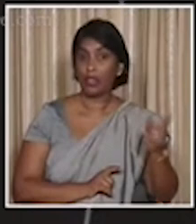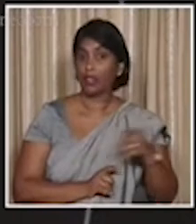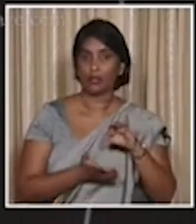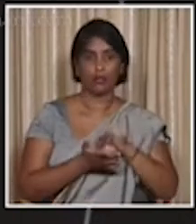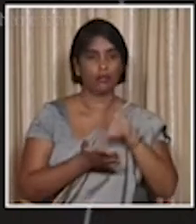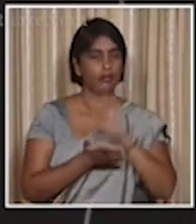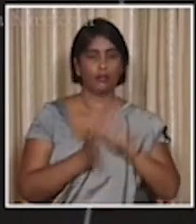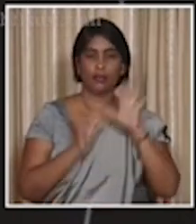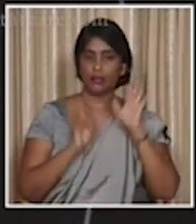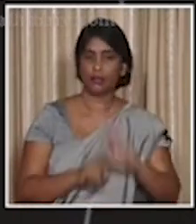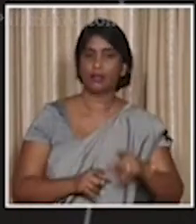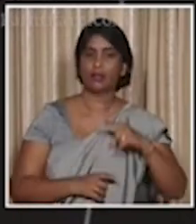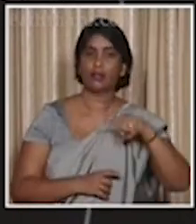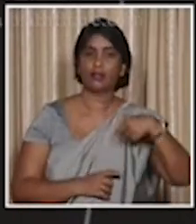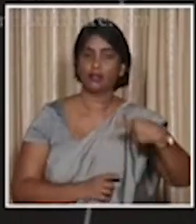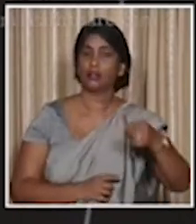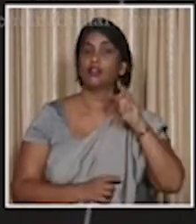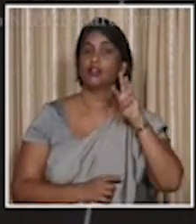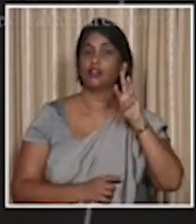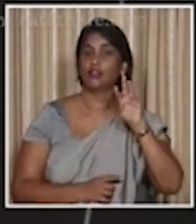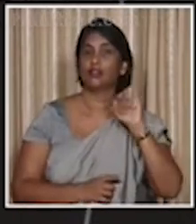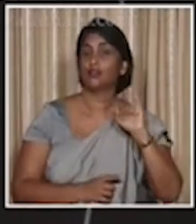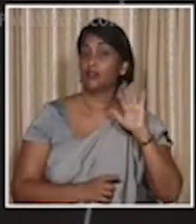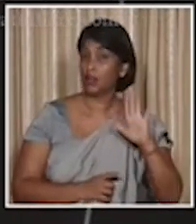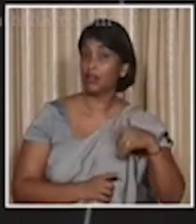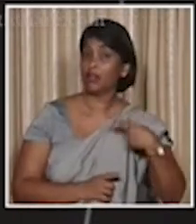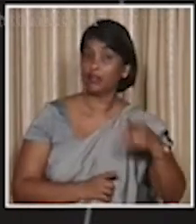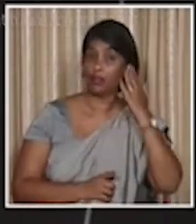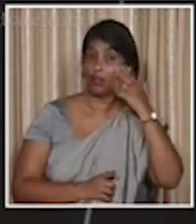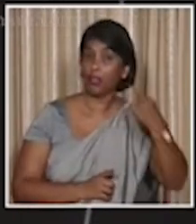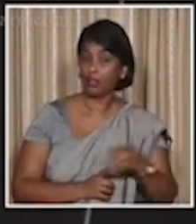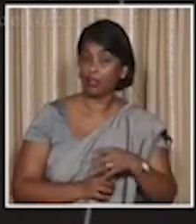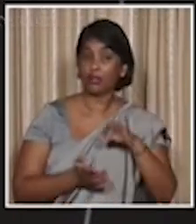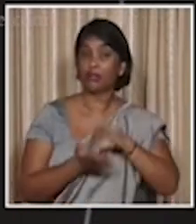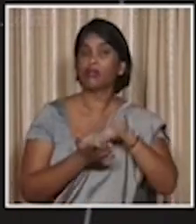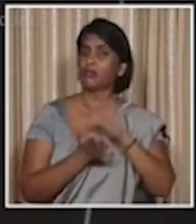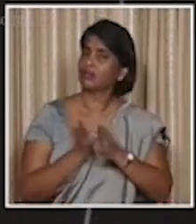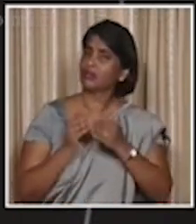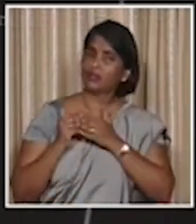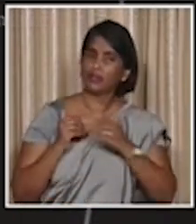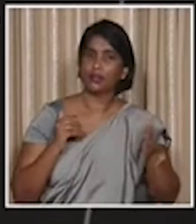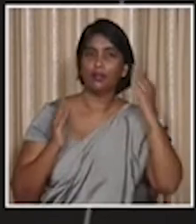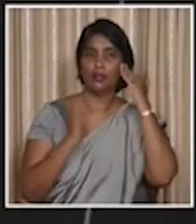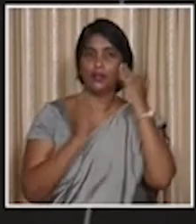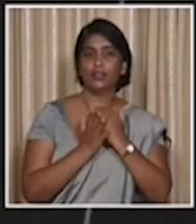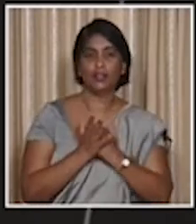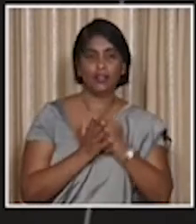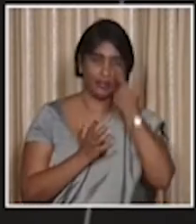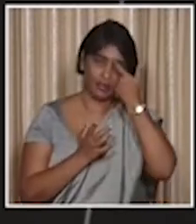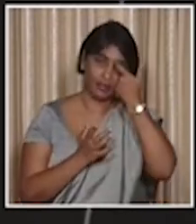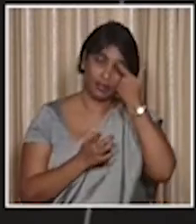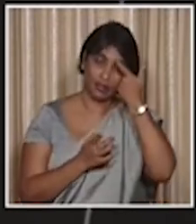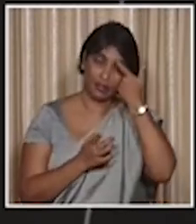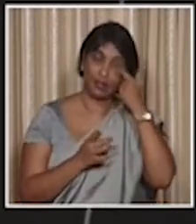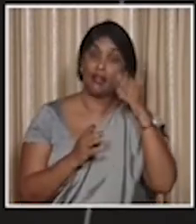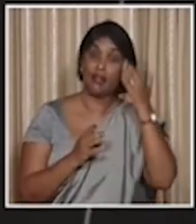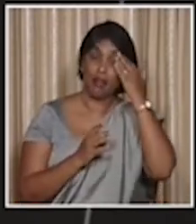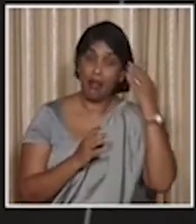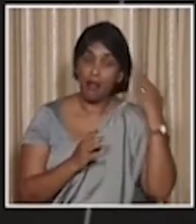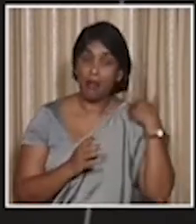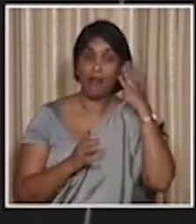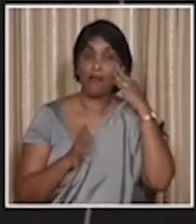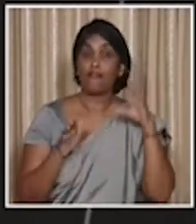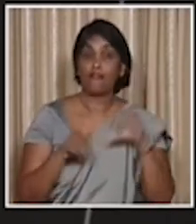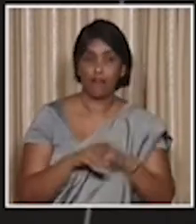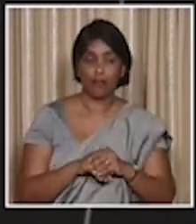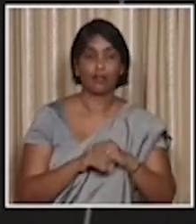වෙන් කරන්න නැතුව මේක දවස් 365ම කාන්තාව වෙනුවෙන් මේ දින වෙන් කරන්න මොකද මේ කාන්තාව කියන්නේ තමන්ගේ මව තමන්ගේ